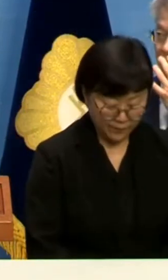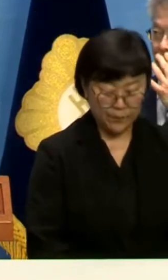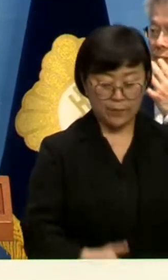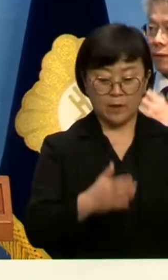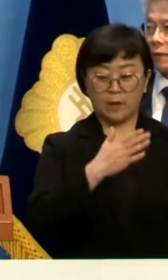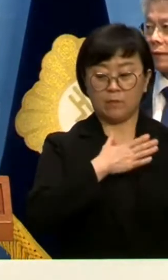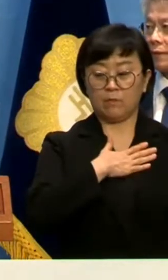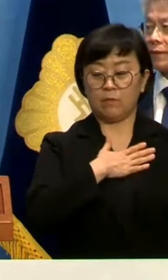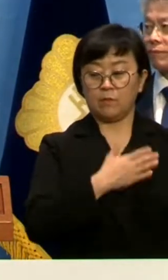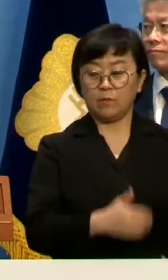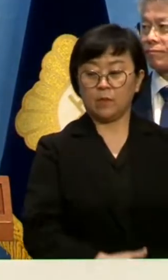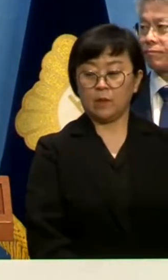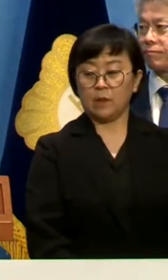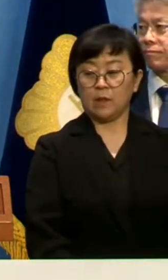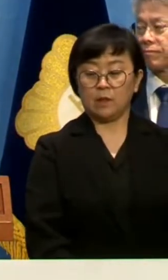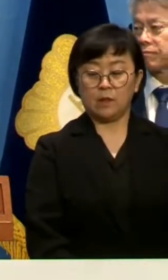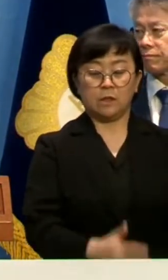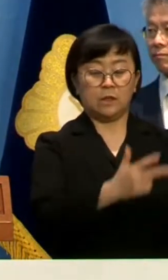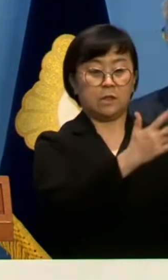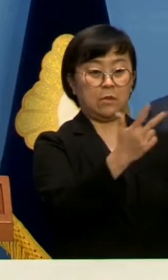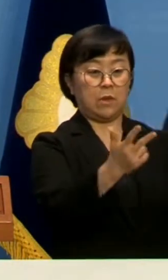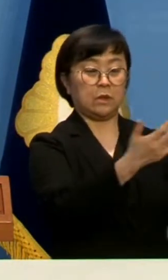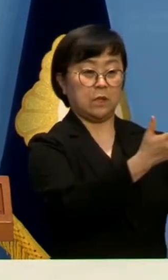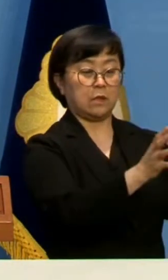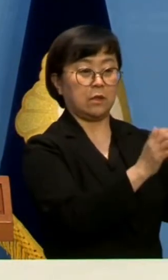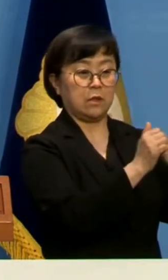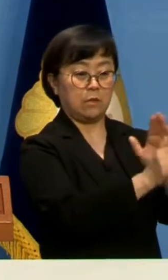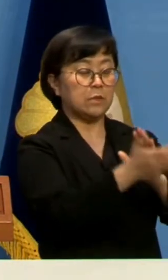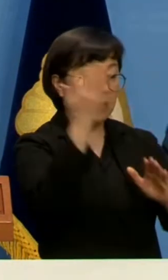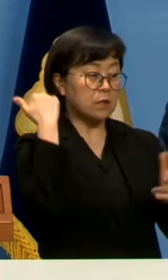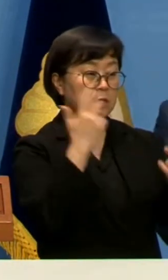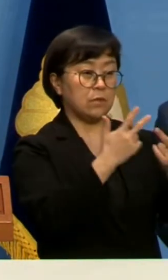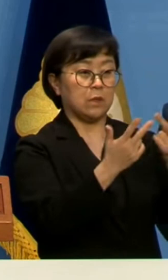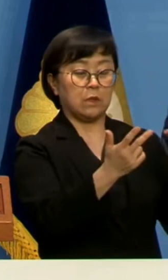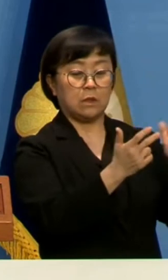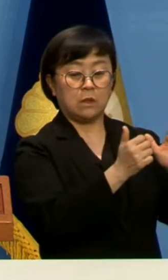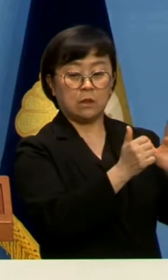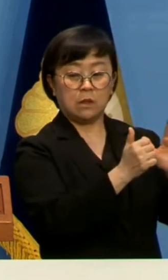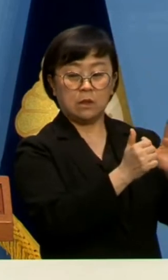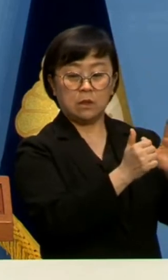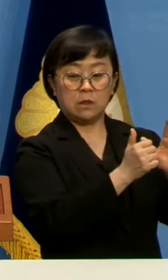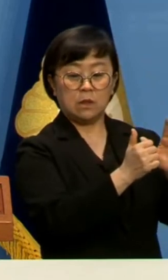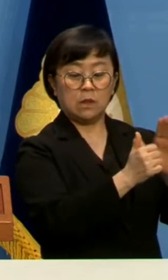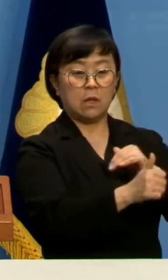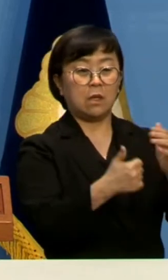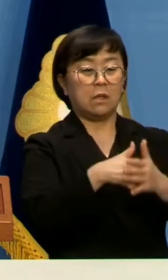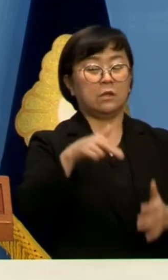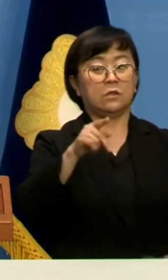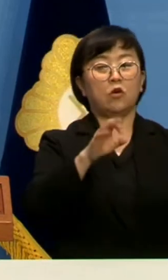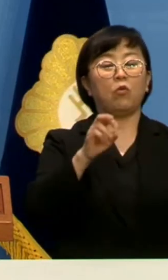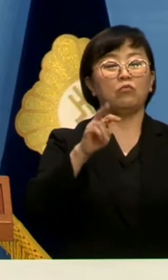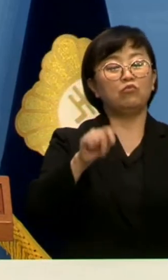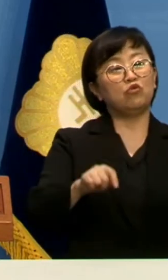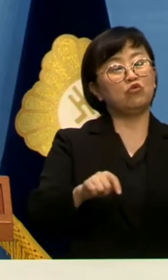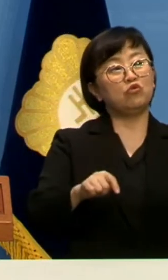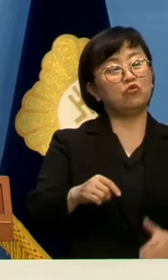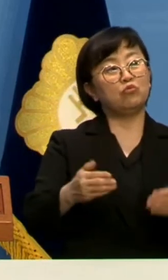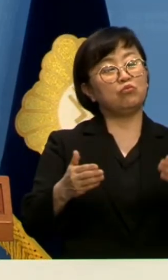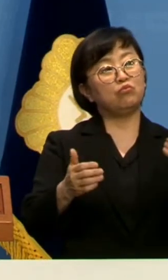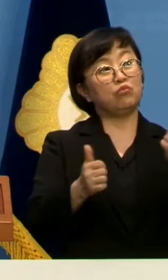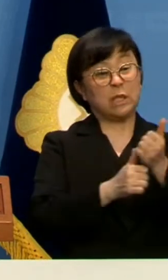저는 그 이재명 당대표, 전 이재명 당대표 정무조정부시장 김지호라고